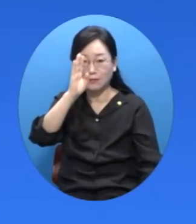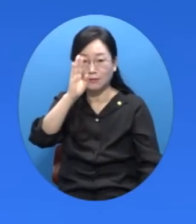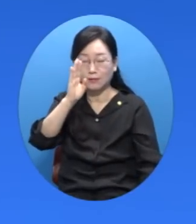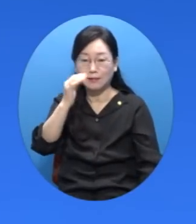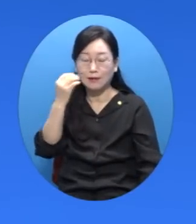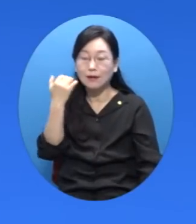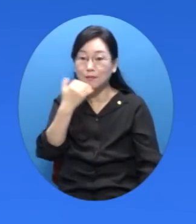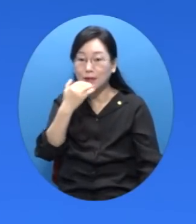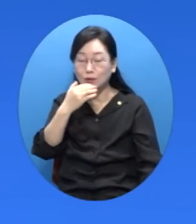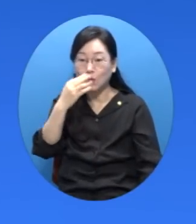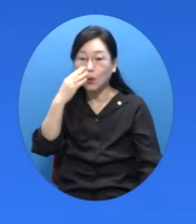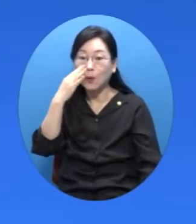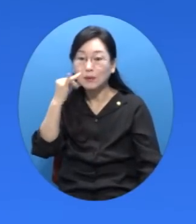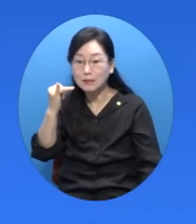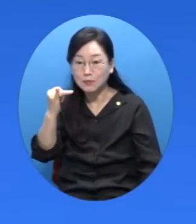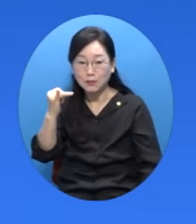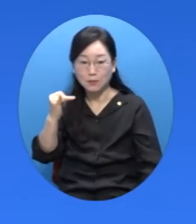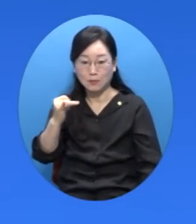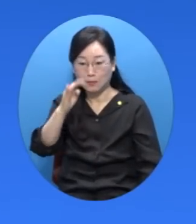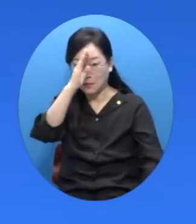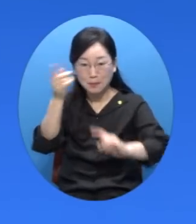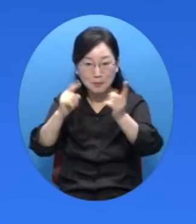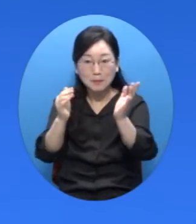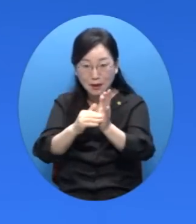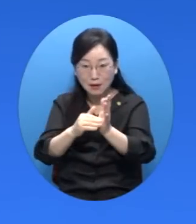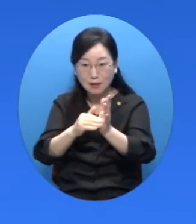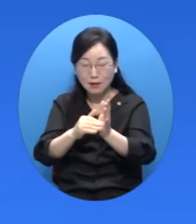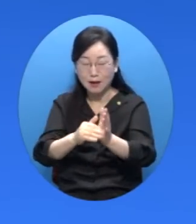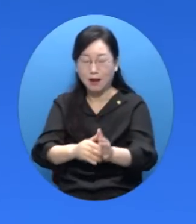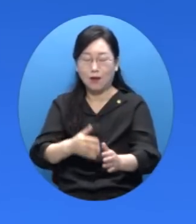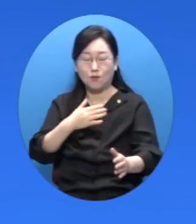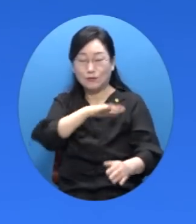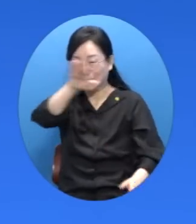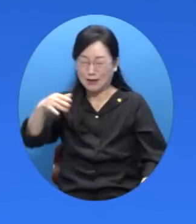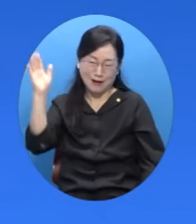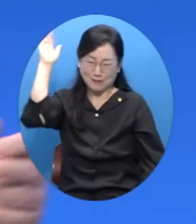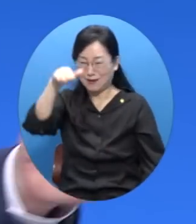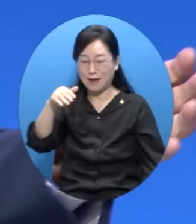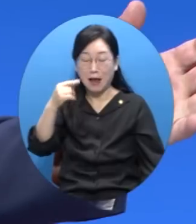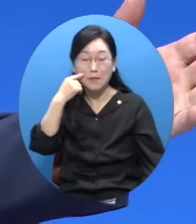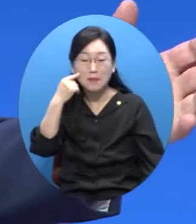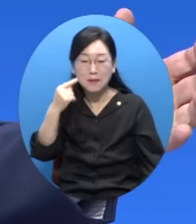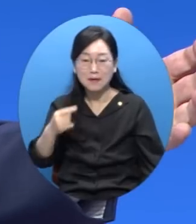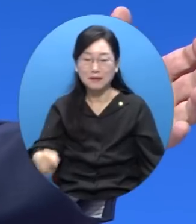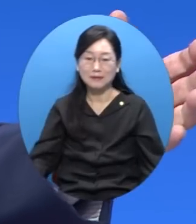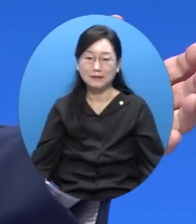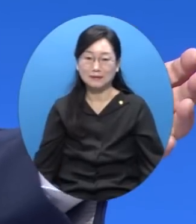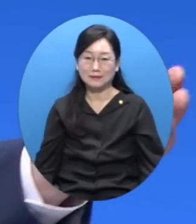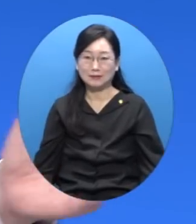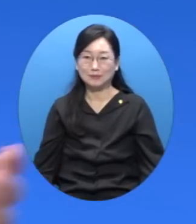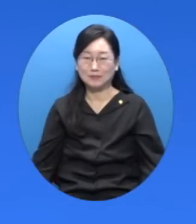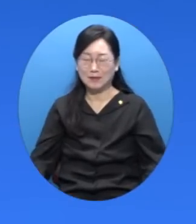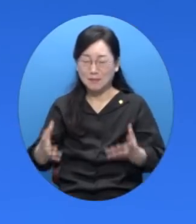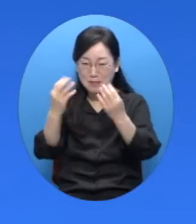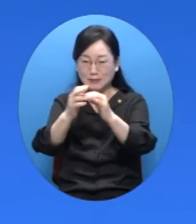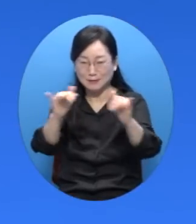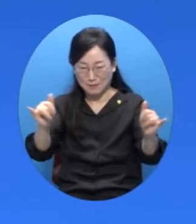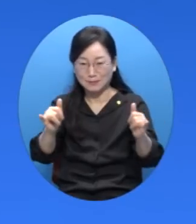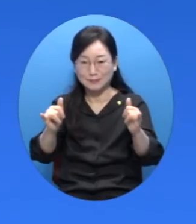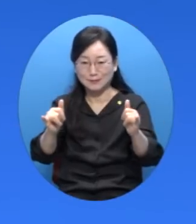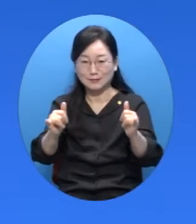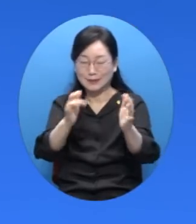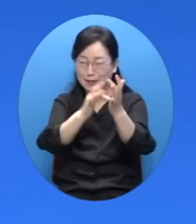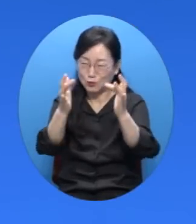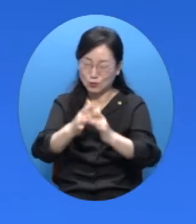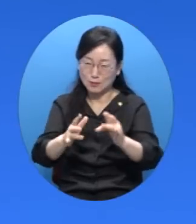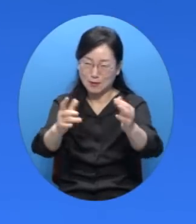베드로의 장모가 고침받을 때 우리도 예수님께 나아가자. 그래서 많은 사람들이